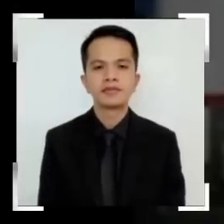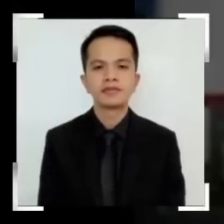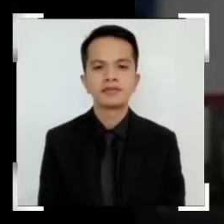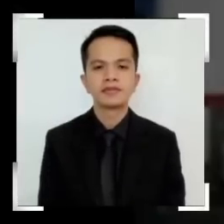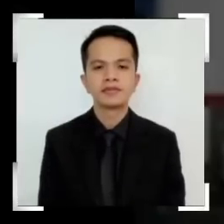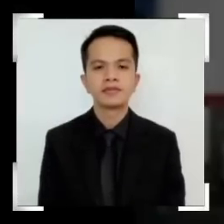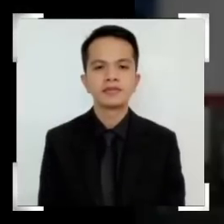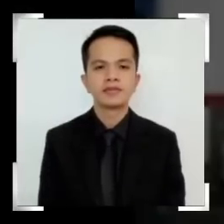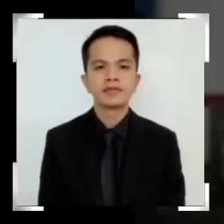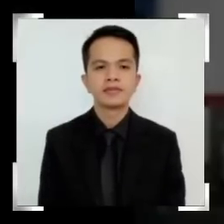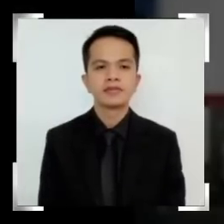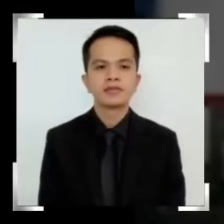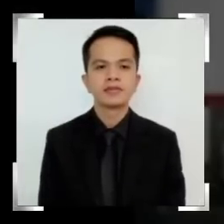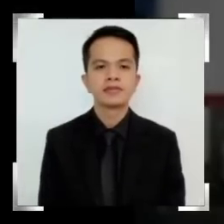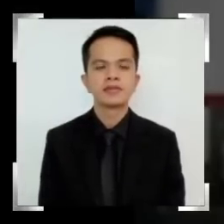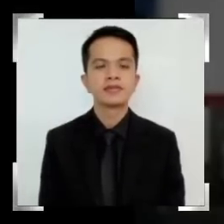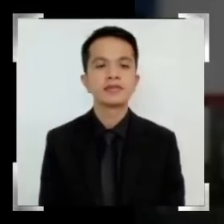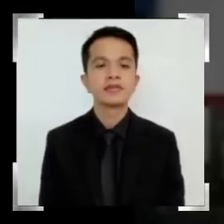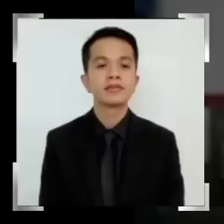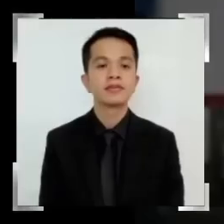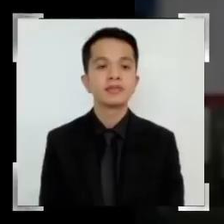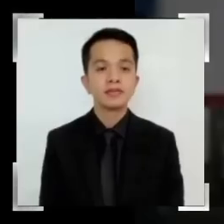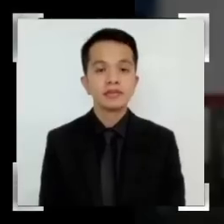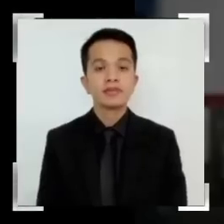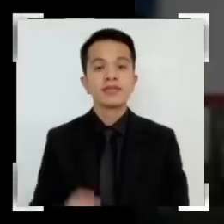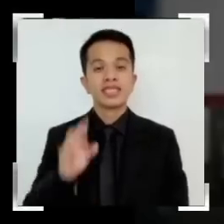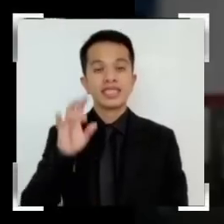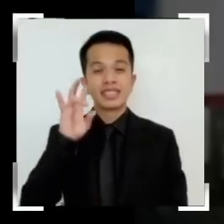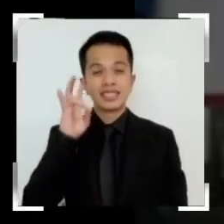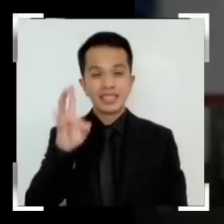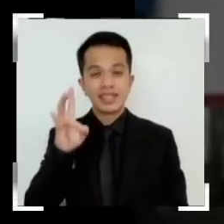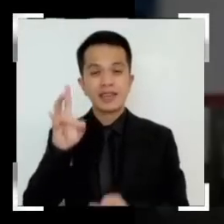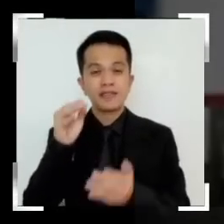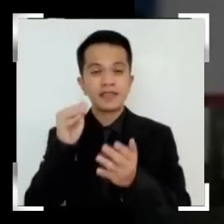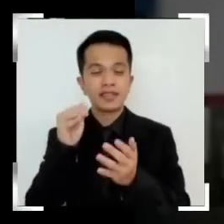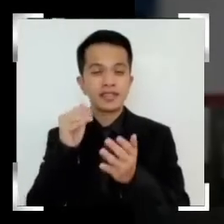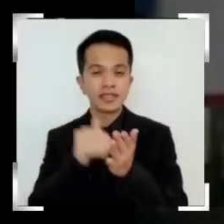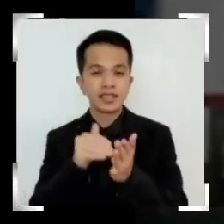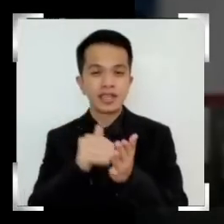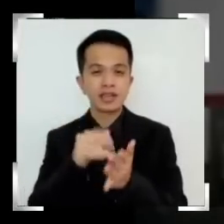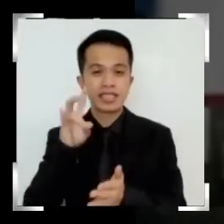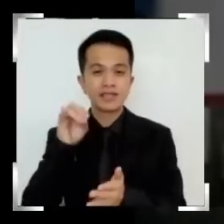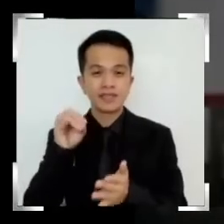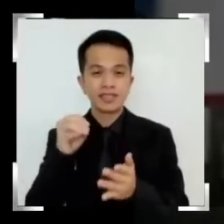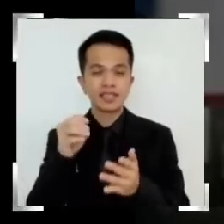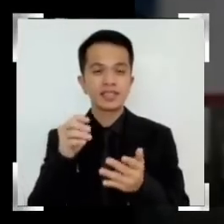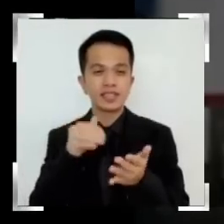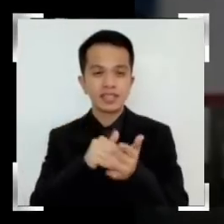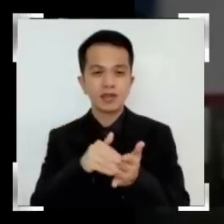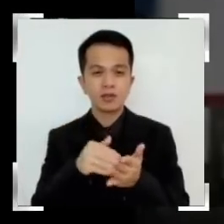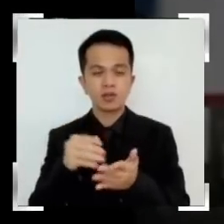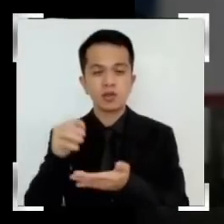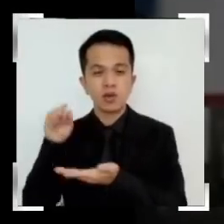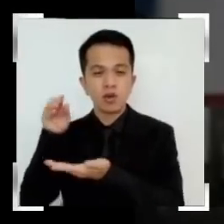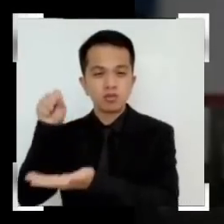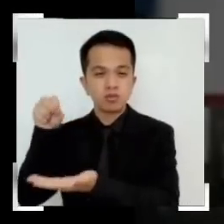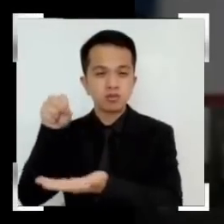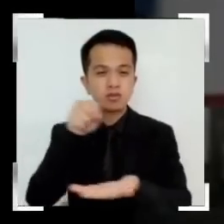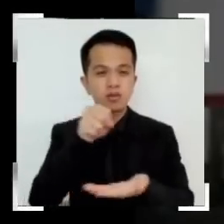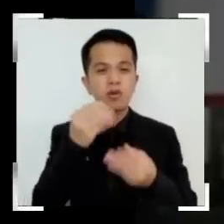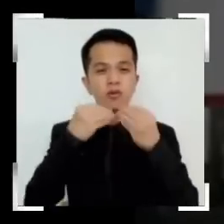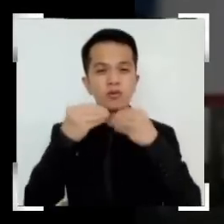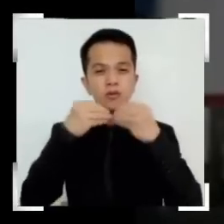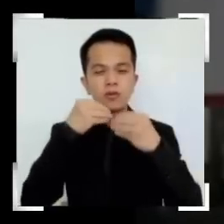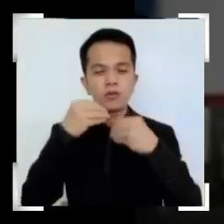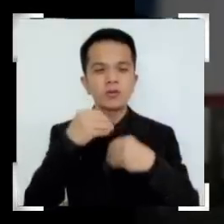Igan, aabot na sa mahigit 70,000 food packs ang inihanda ng DSWD. Ganun din ng Office of the Civil Defense dito sa Region 2.